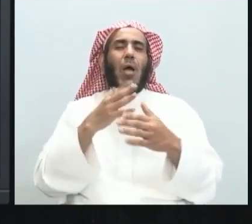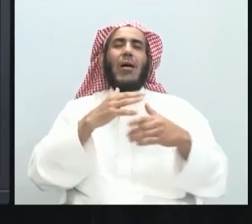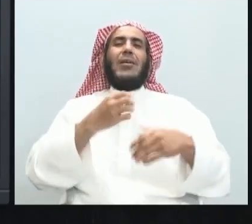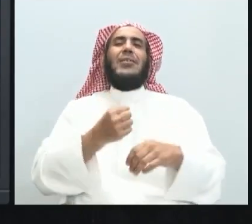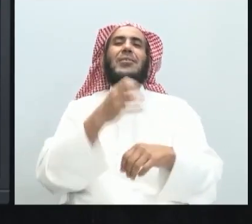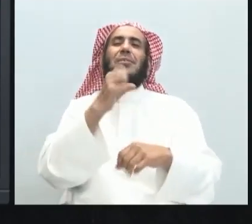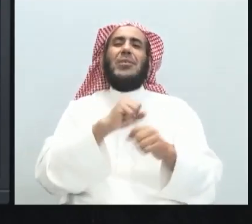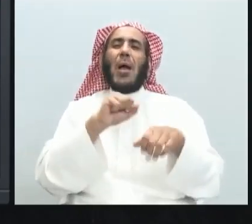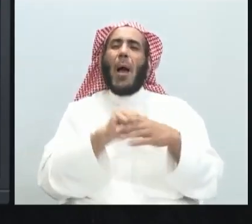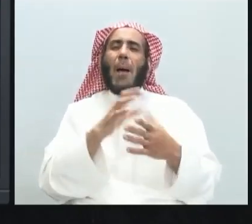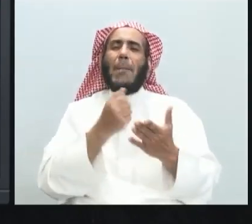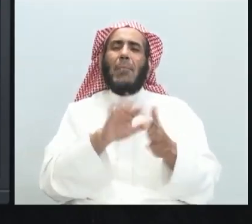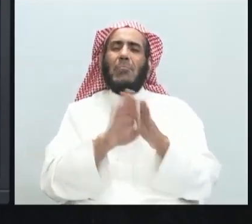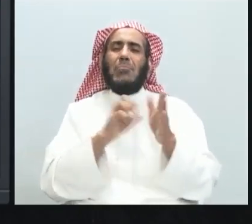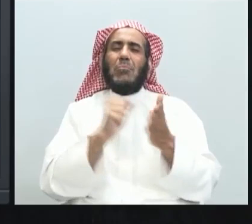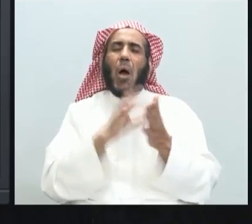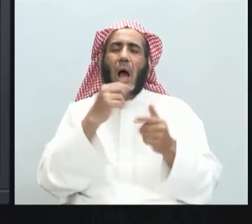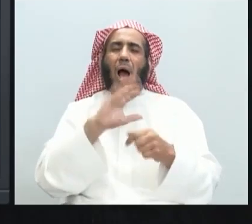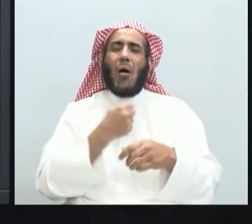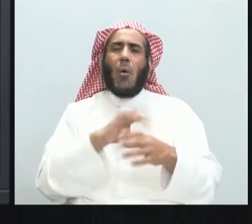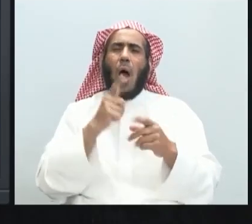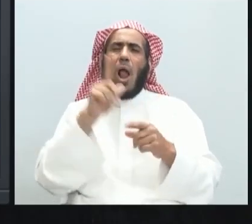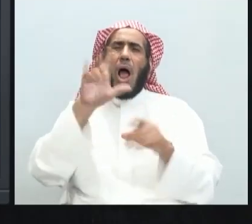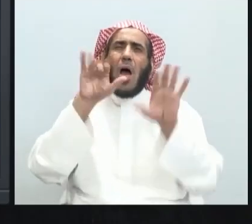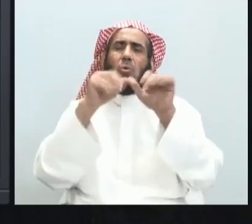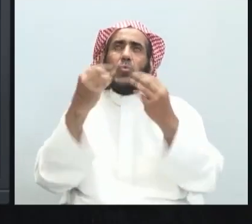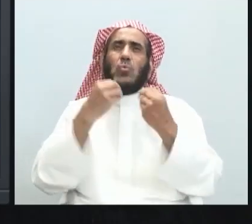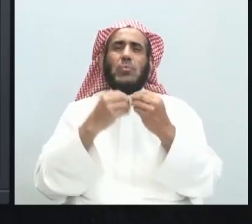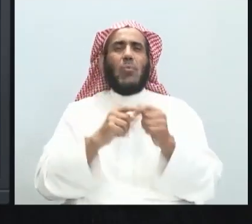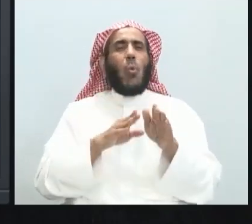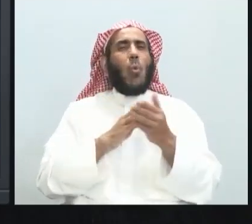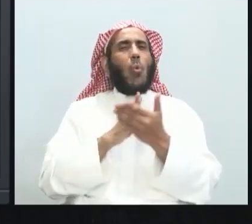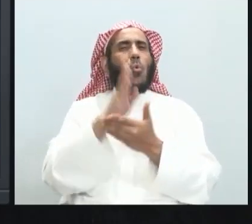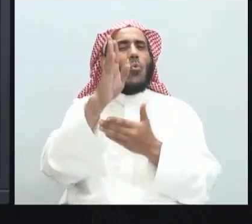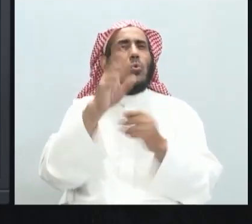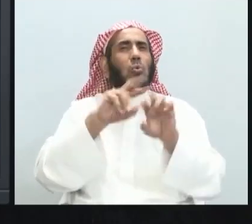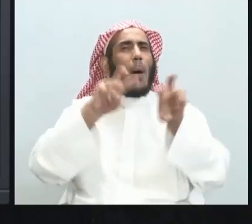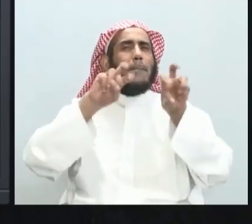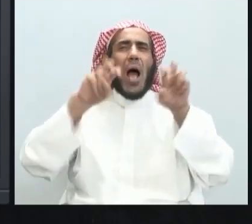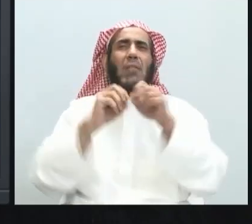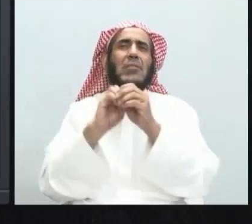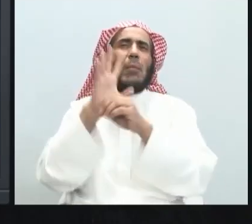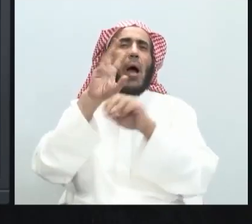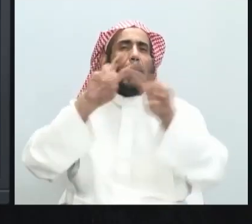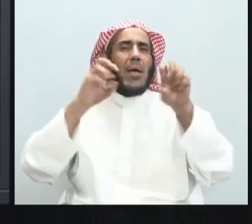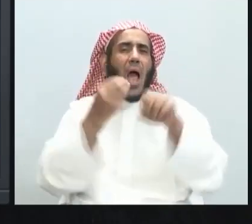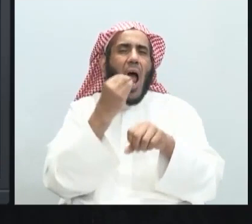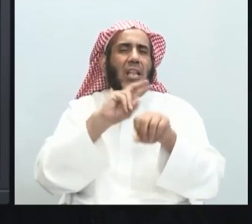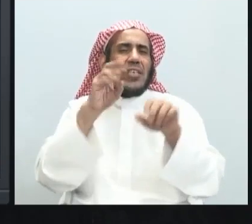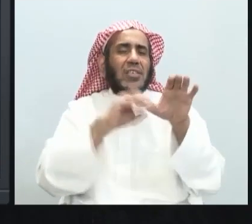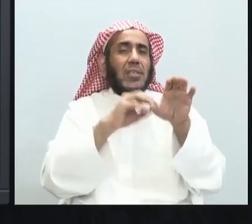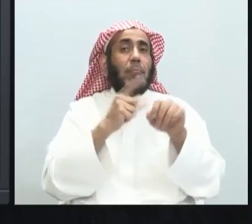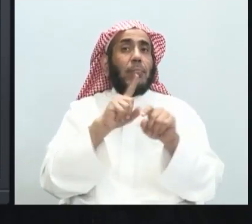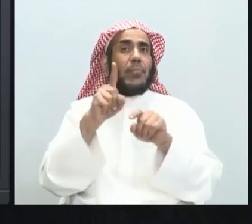الطيور غير انها فعلت واحده من الاسباب وهو خروجها وغدو في الصباح بحثا عن الرزق